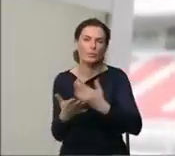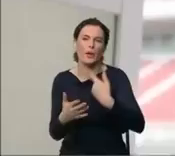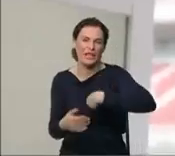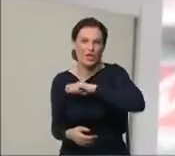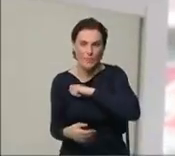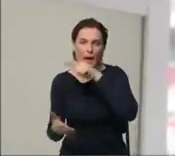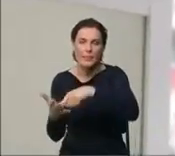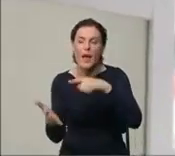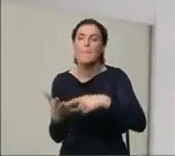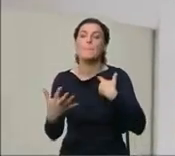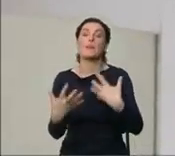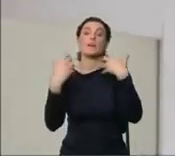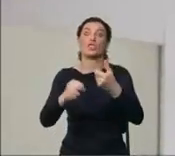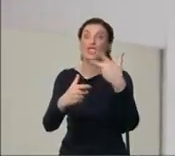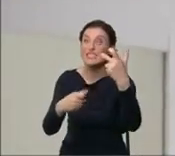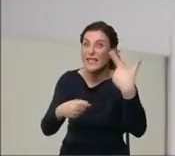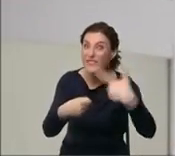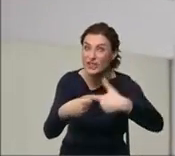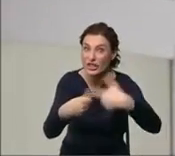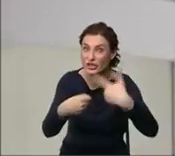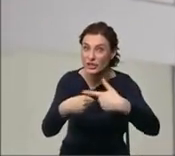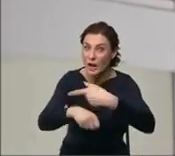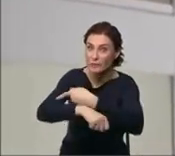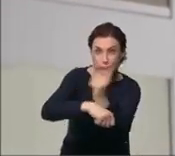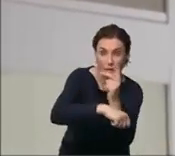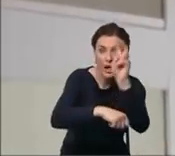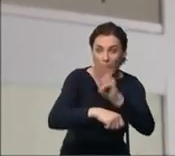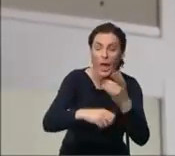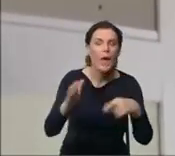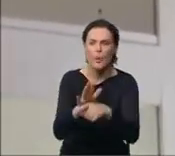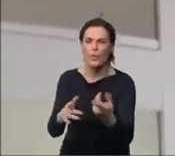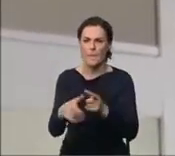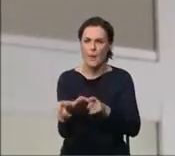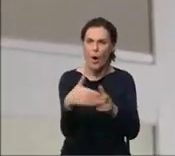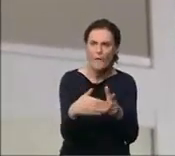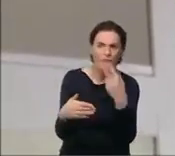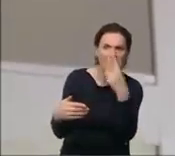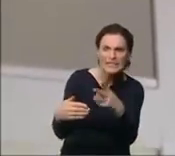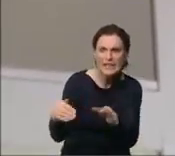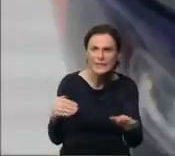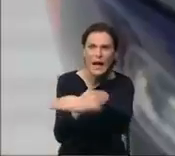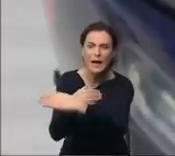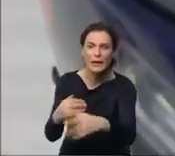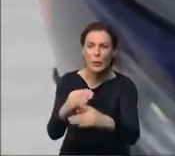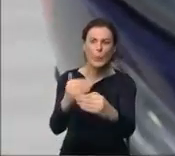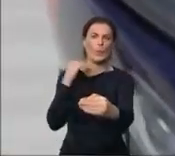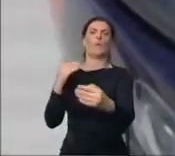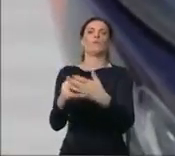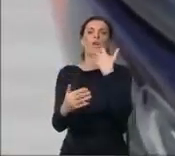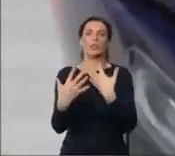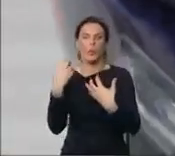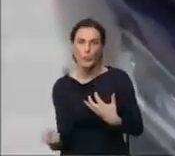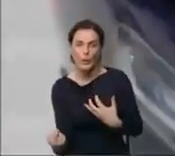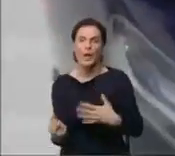godzinę, hamujemy w odległości około 70 metrów do pierwszego zakrętu. W